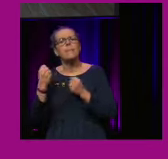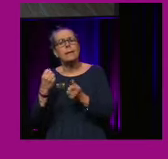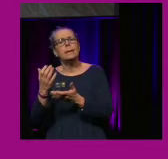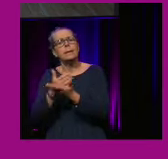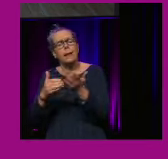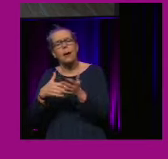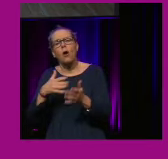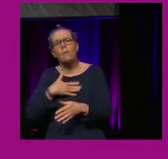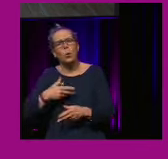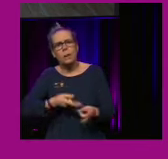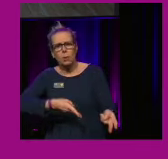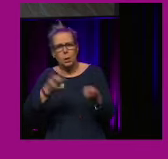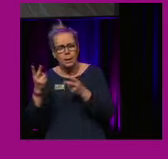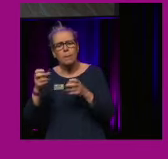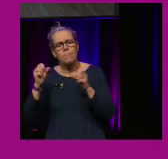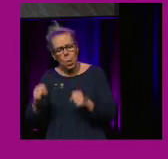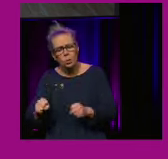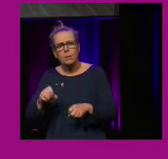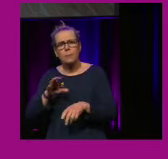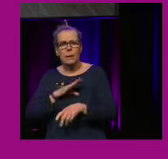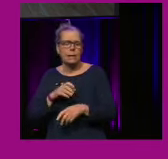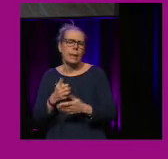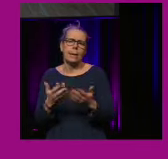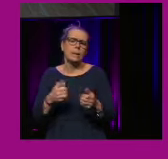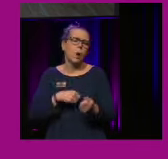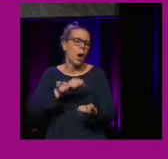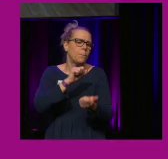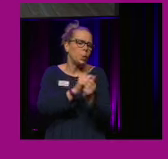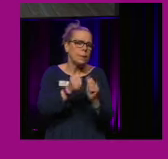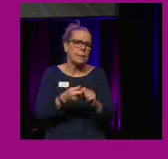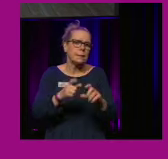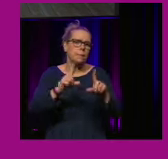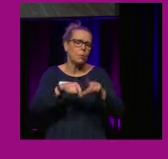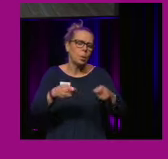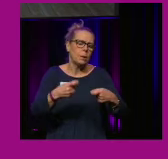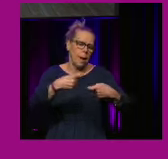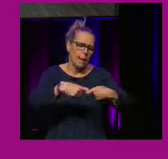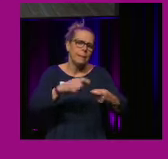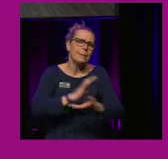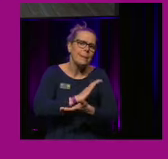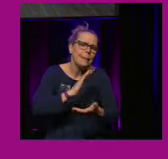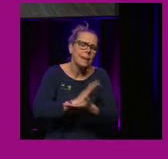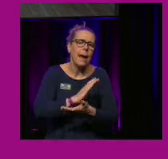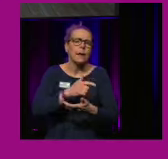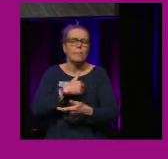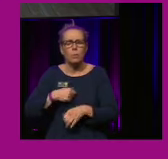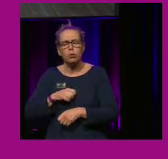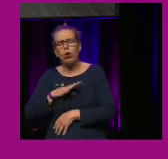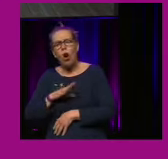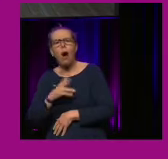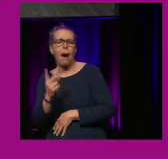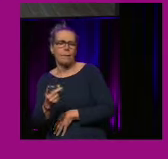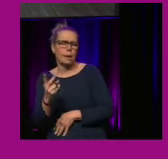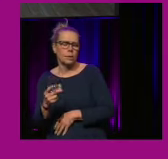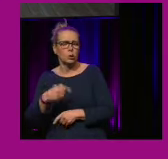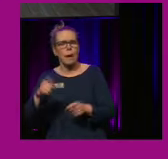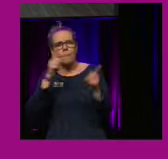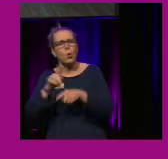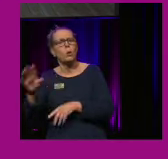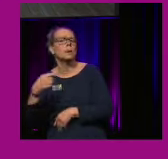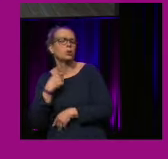demokrati. Det kan inte bara finnas politiskt bundna tidningar. Vi måste ha någonting som är folkets